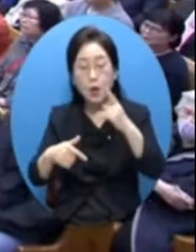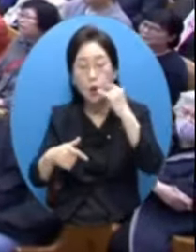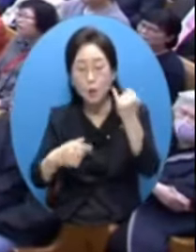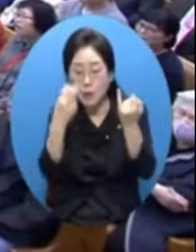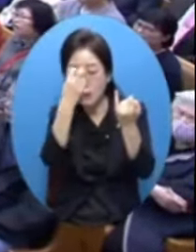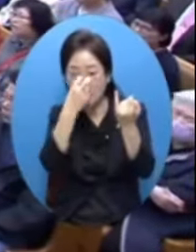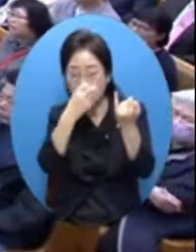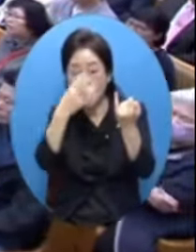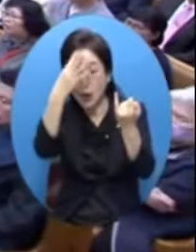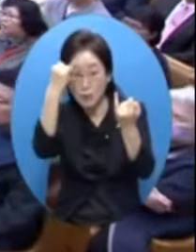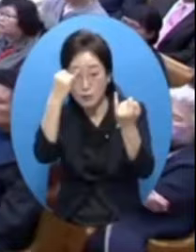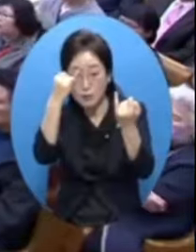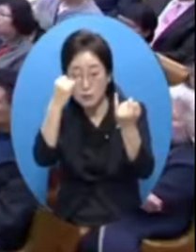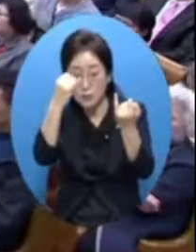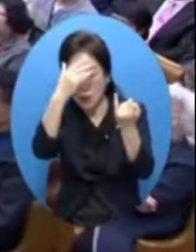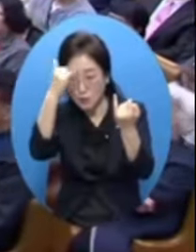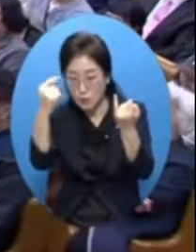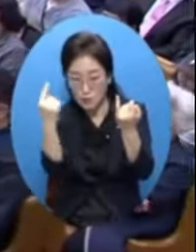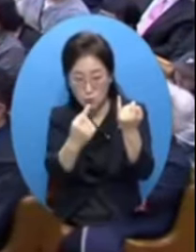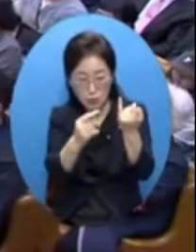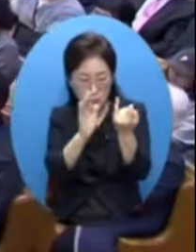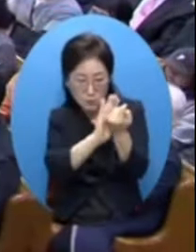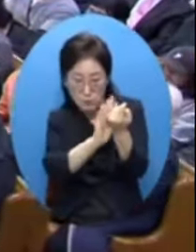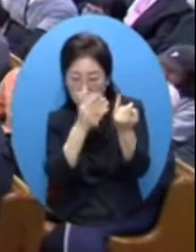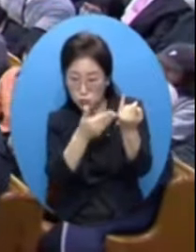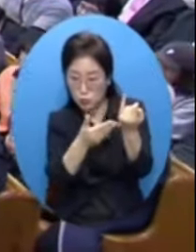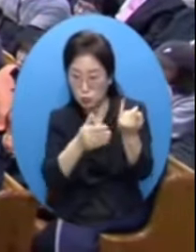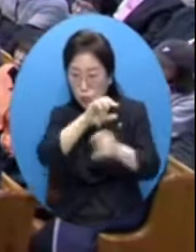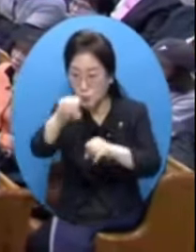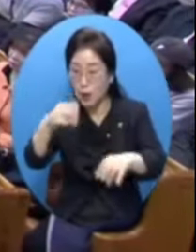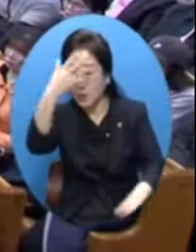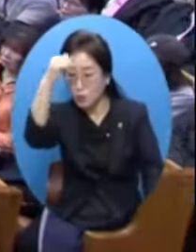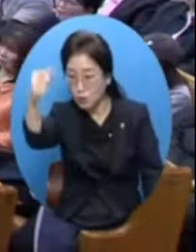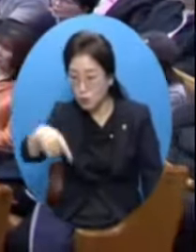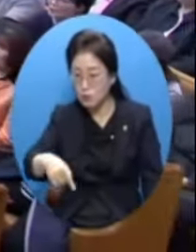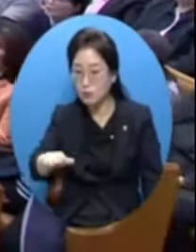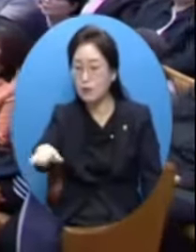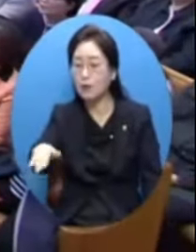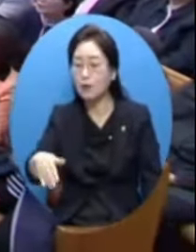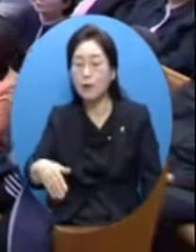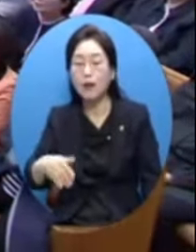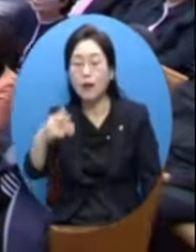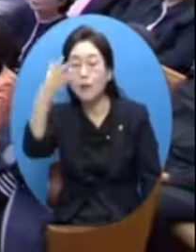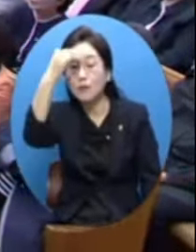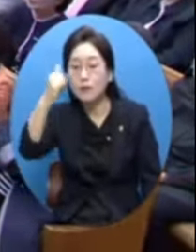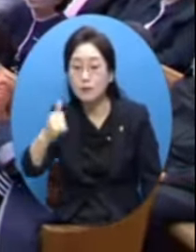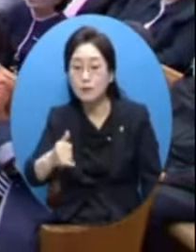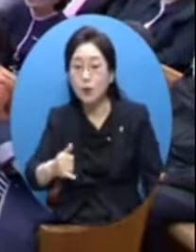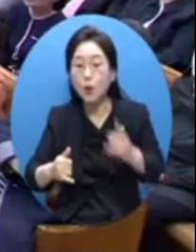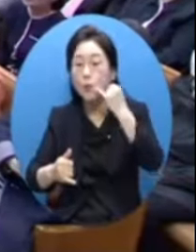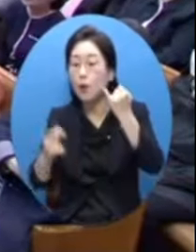지켰는데 할아버지 할머니가 들어온 걸 보고 애들이 묻습니다. 왜 엄마는 어디 두고 할머니 할아버지 다 돌아왔어요?